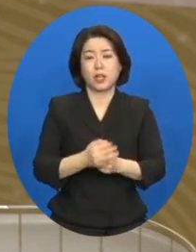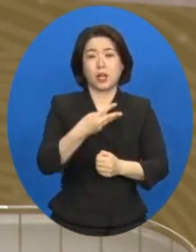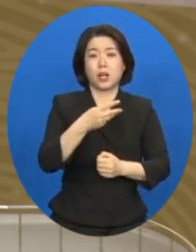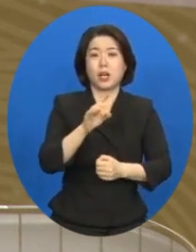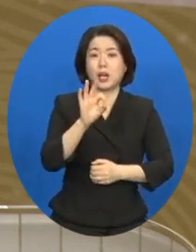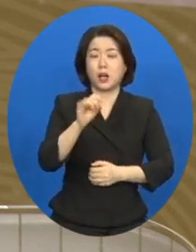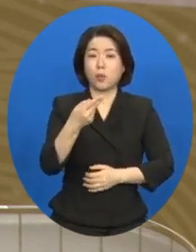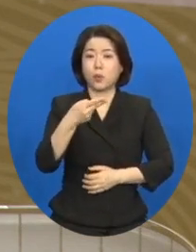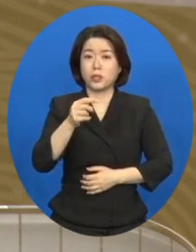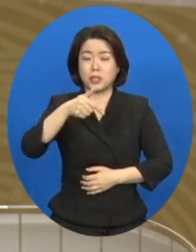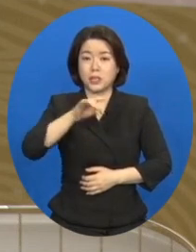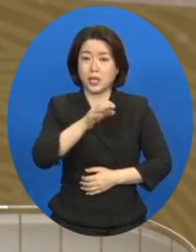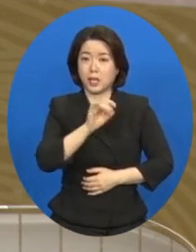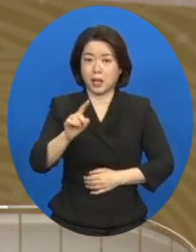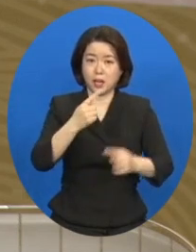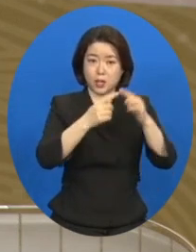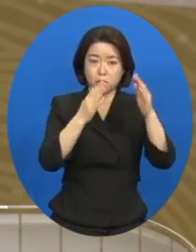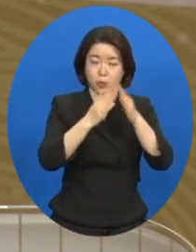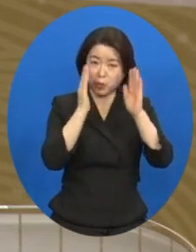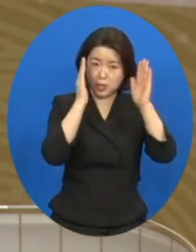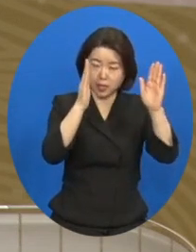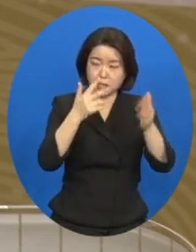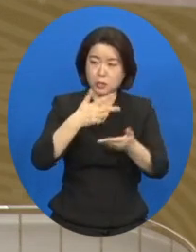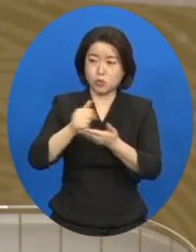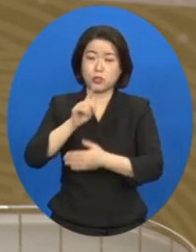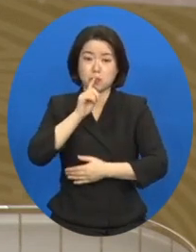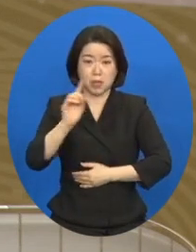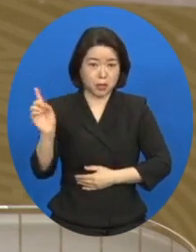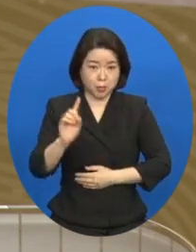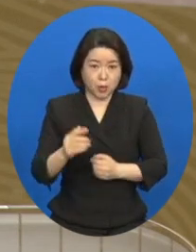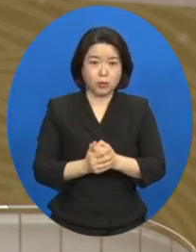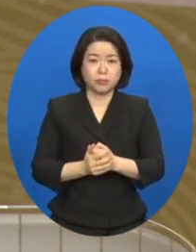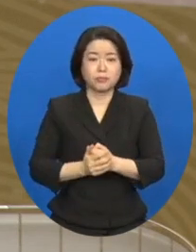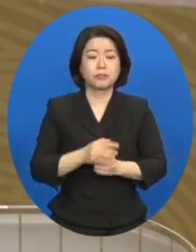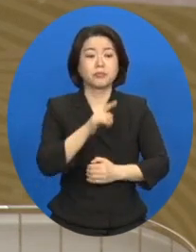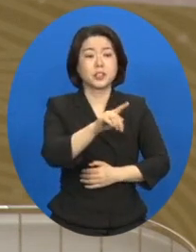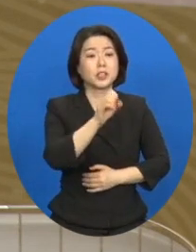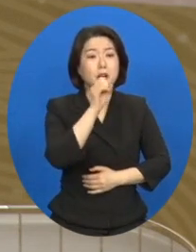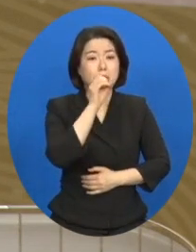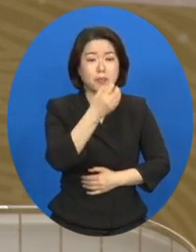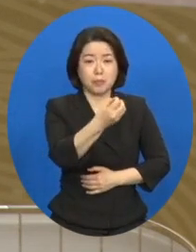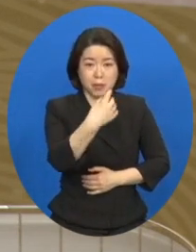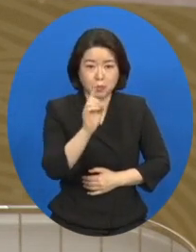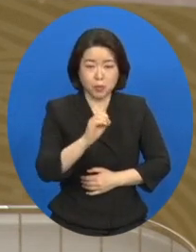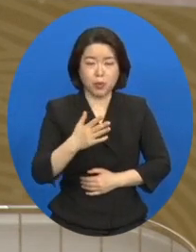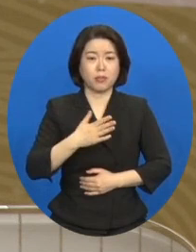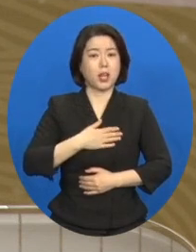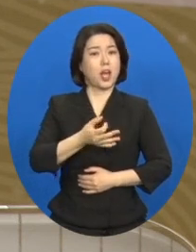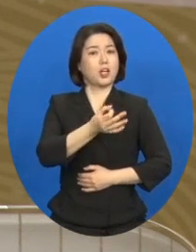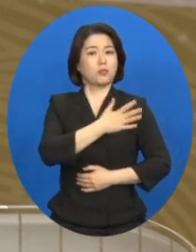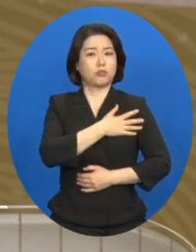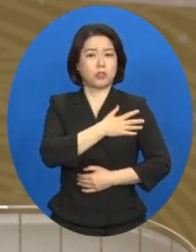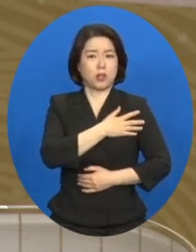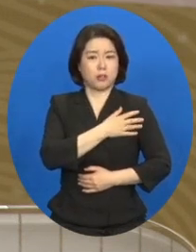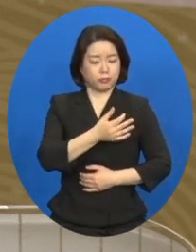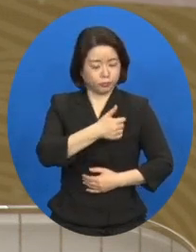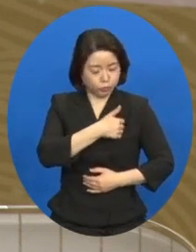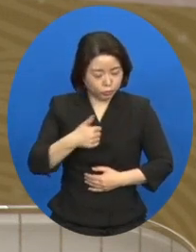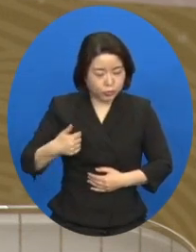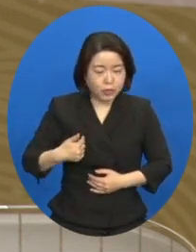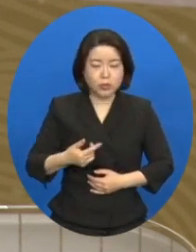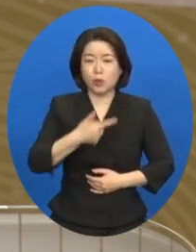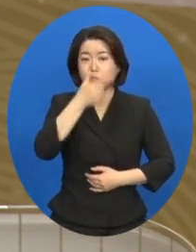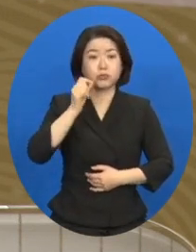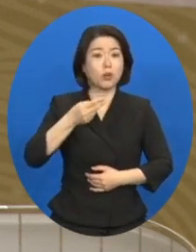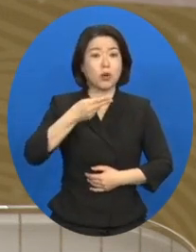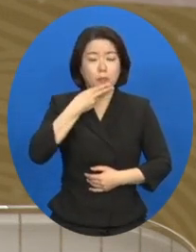라오디게아 교회를 향하여 주님이 이렇게 말씀하십니다. 내가 말하기를 나는 부자라 부유하여 부족한 것이 없다